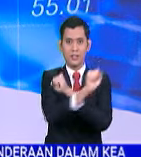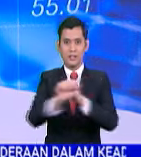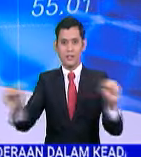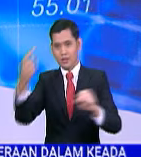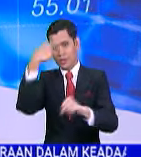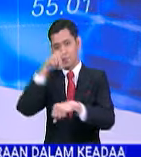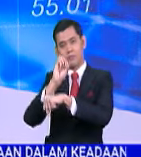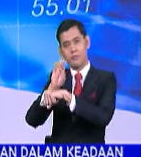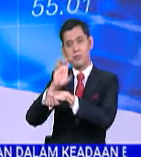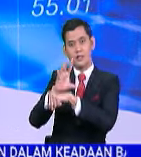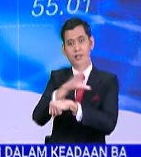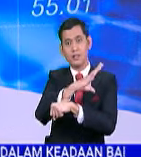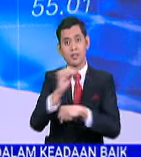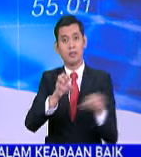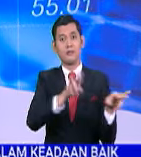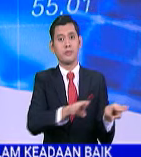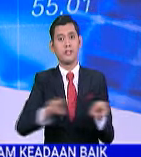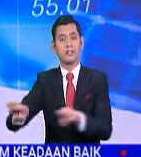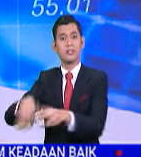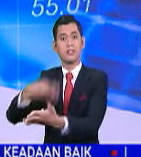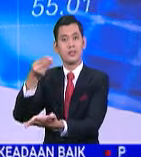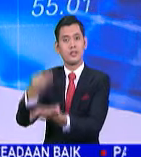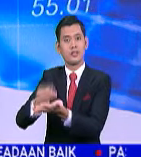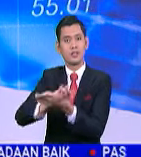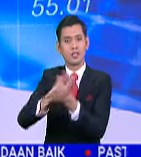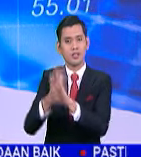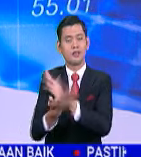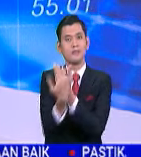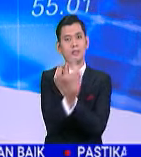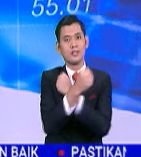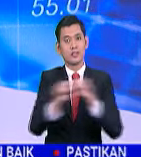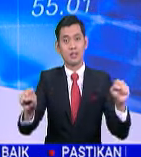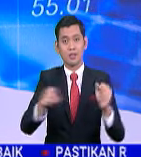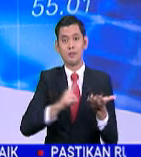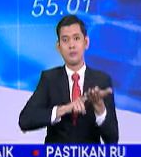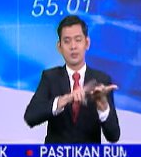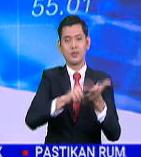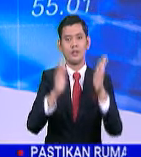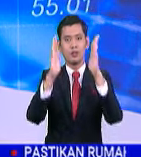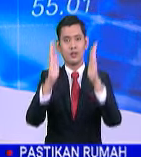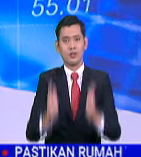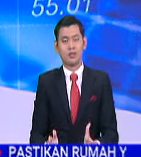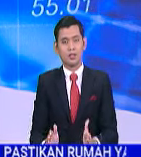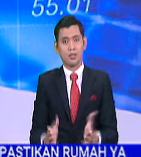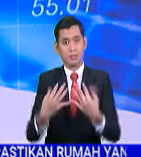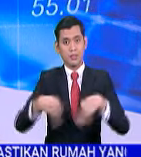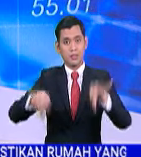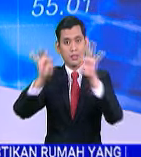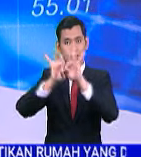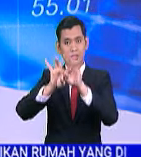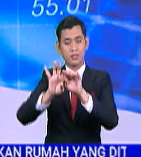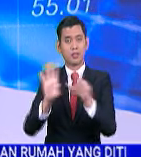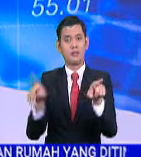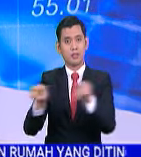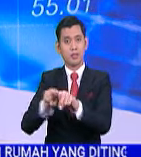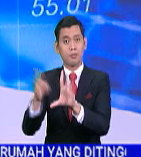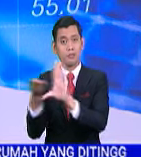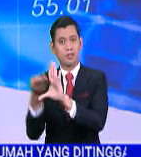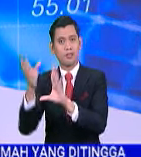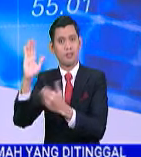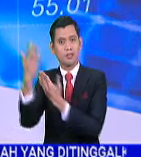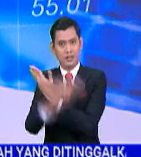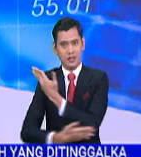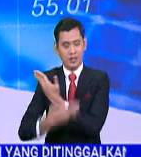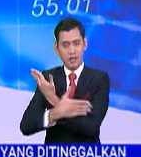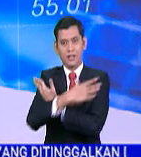penasihat dan perancang keuangan justru pihaknya sedang berbincang dengan pihak berwajib termasuk bank negara bnm dan